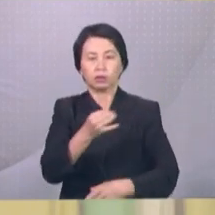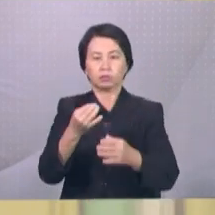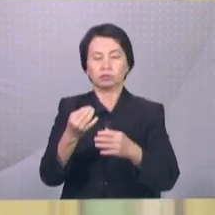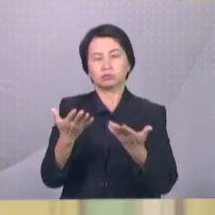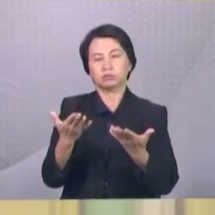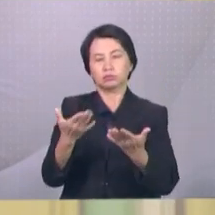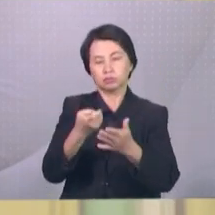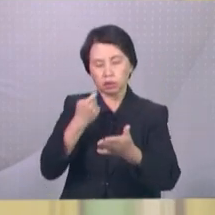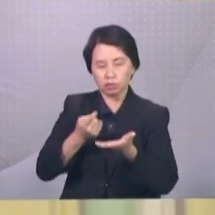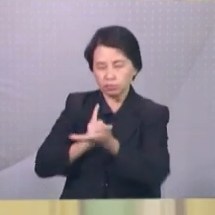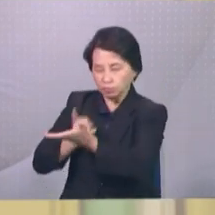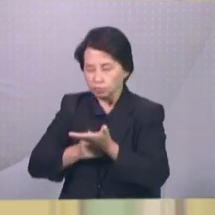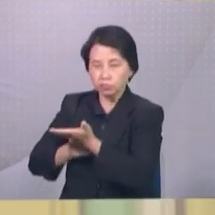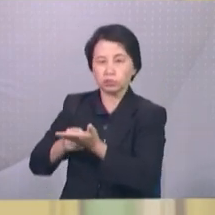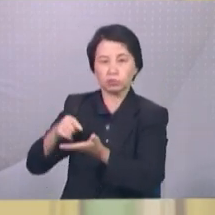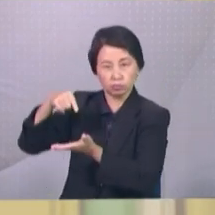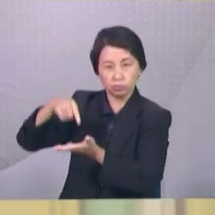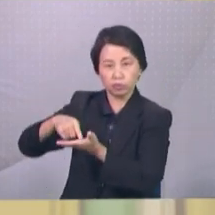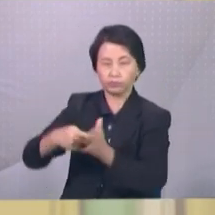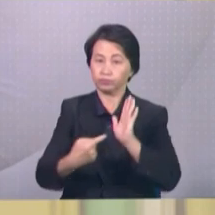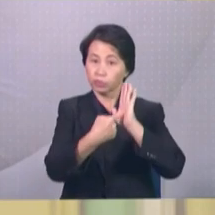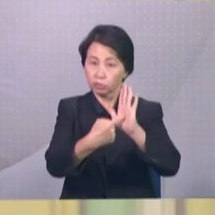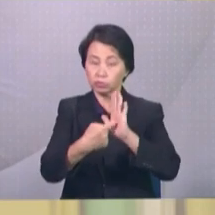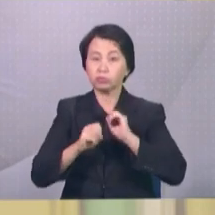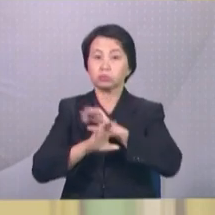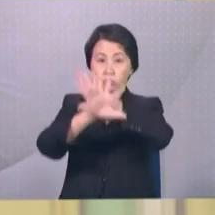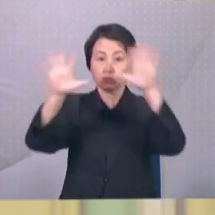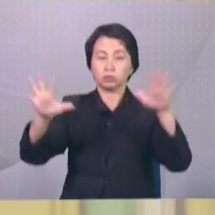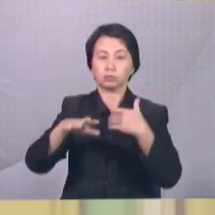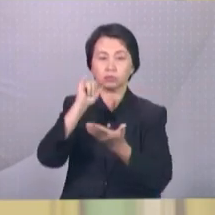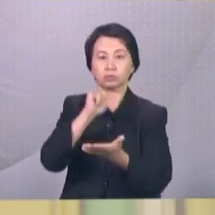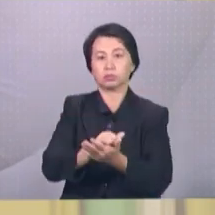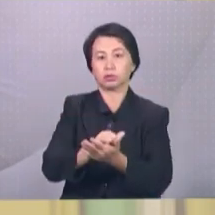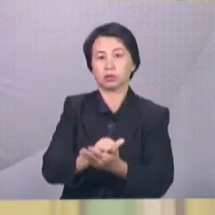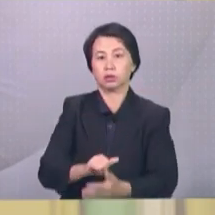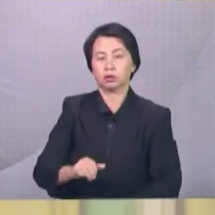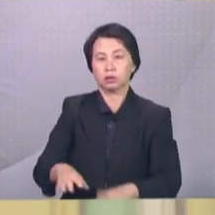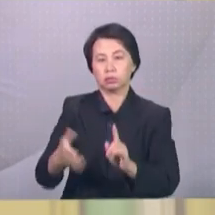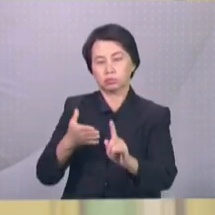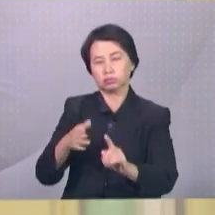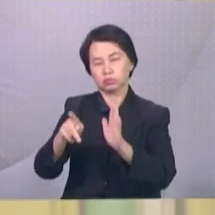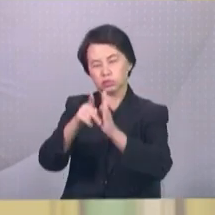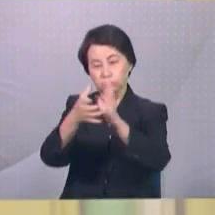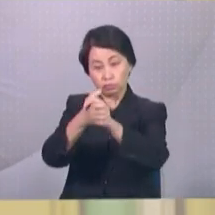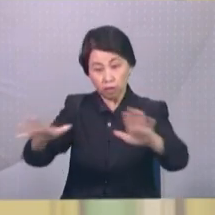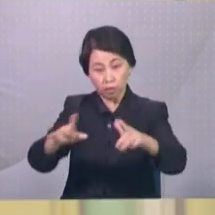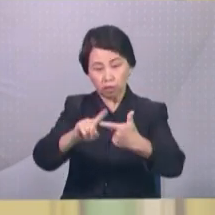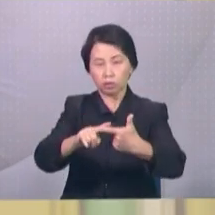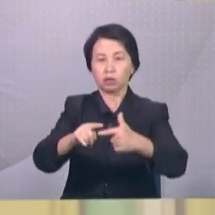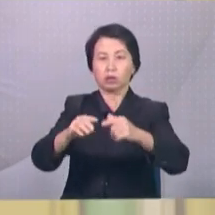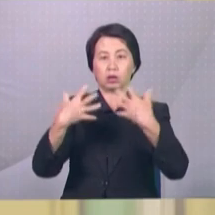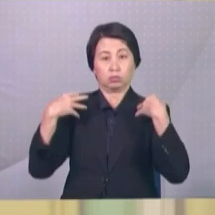daripada sesi perbincangan ini menunjukkan secara jelas bahawa aspek keselamatan dan kesihatan